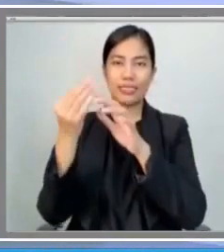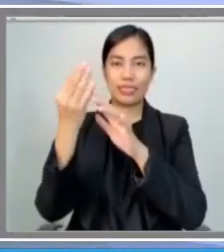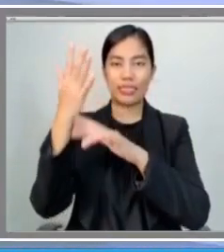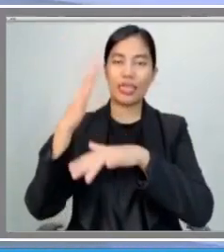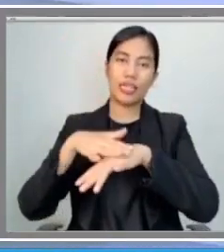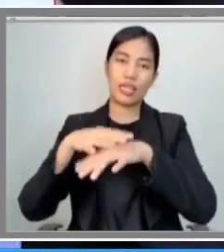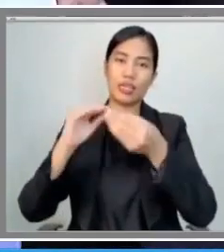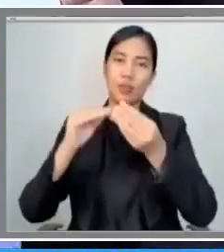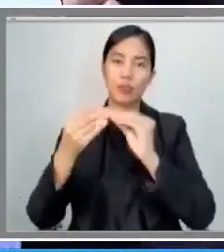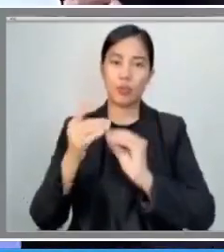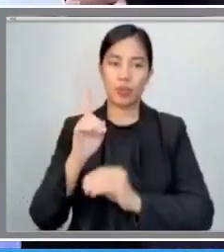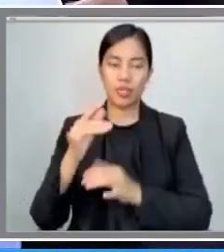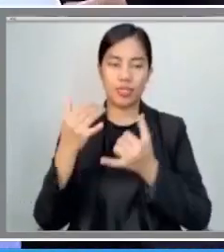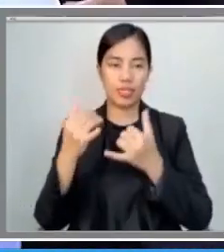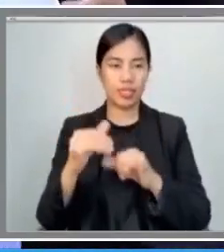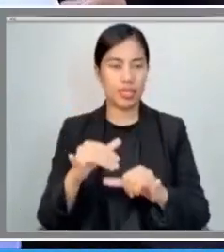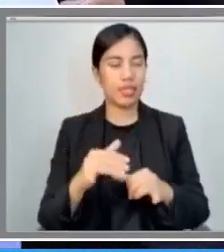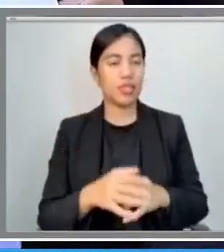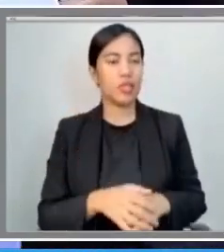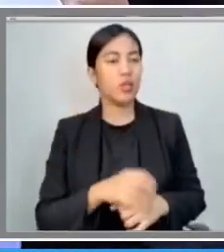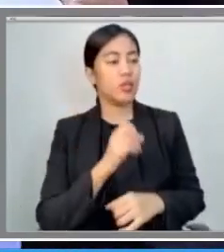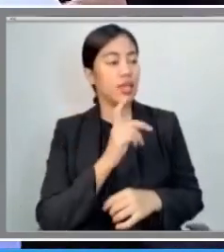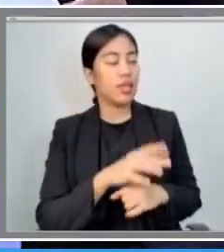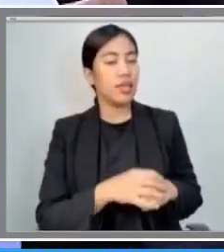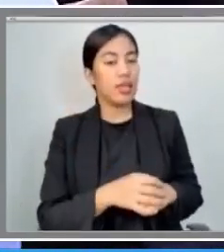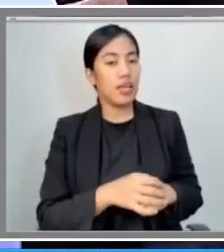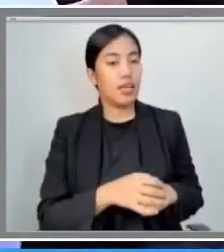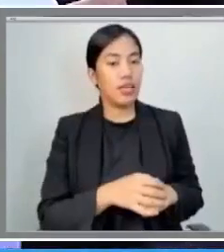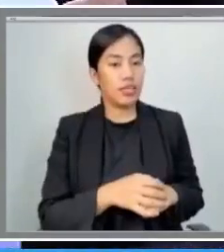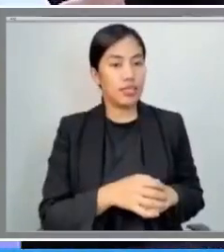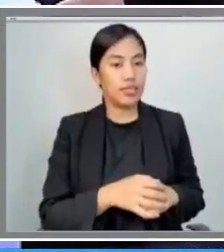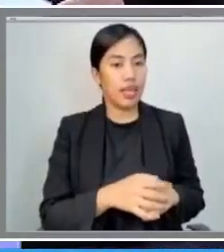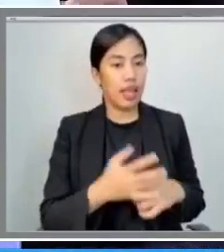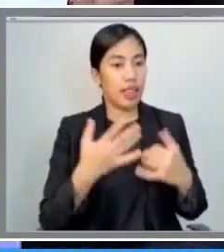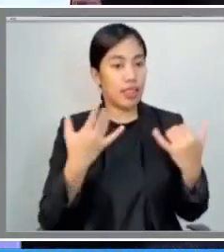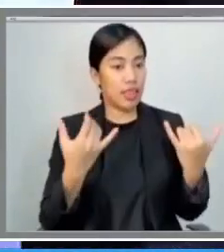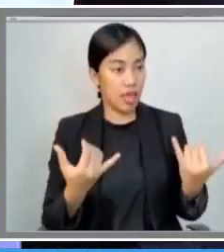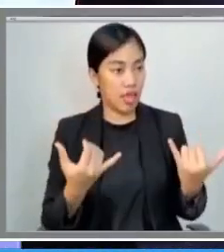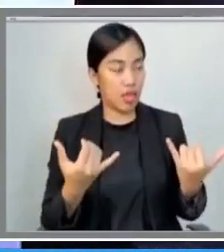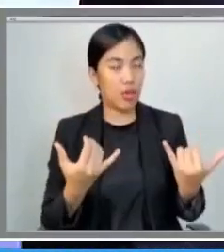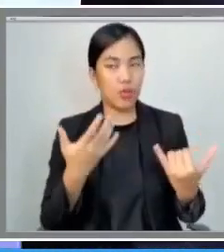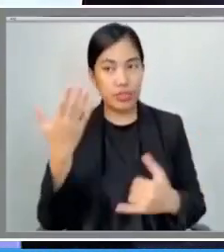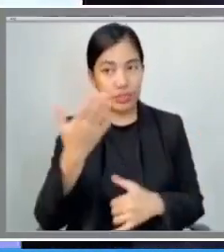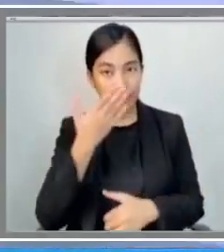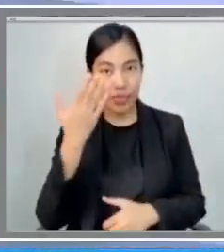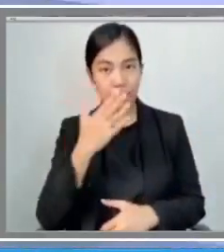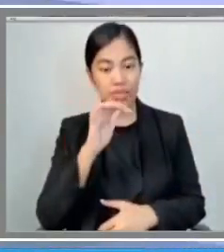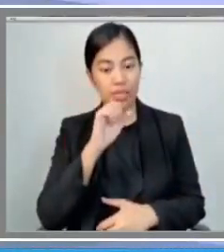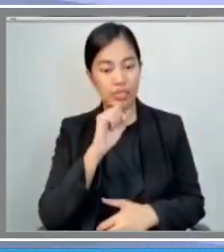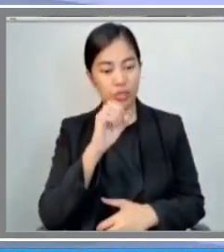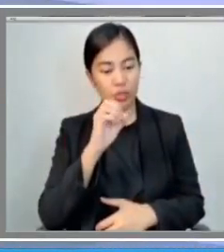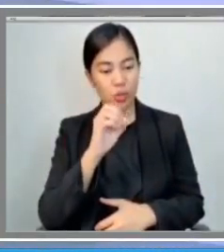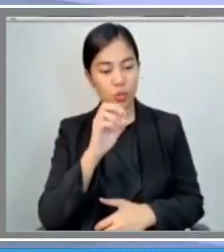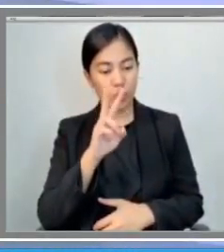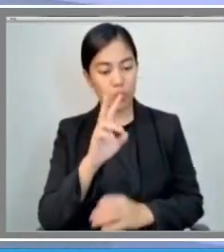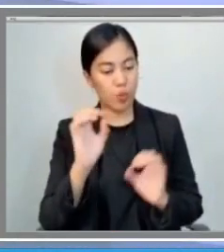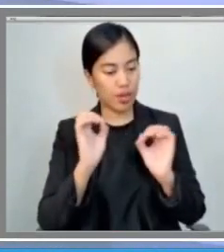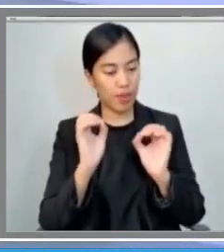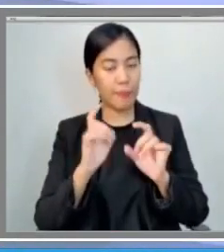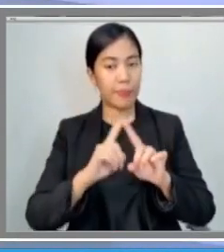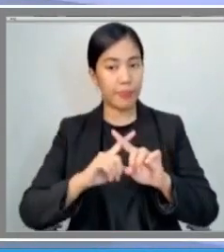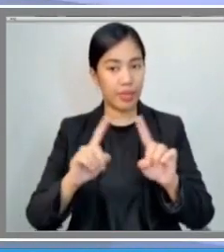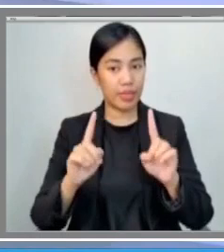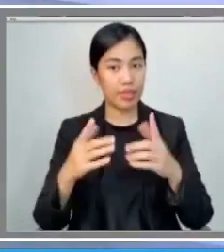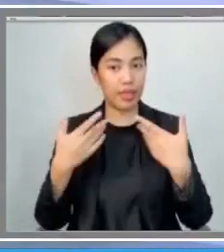sabi mo nga kanina Wala naman talagang banta ngayon Nung amoy ng asupre pero Justin case may mga ipinamimigay ba na halimbawa mga